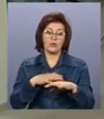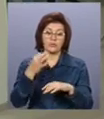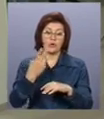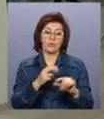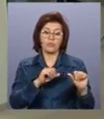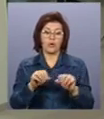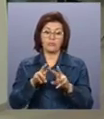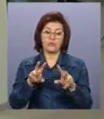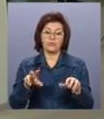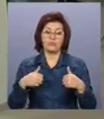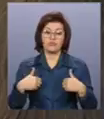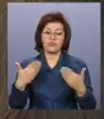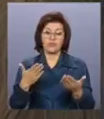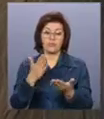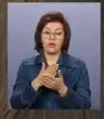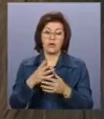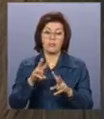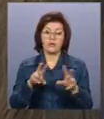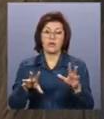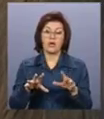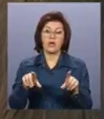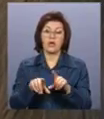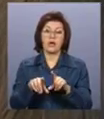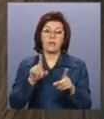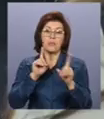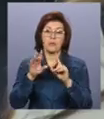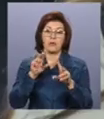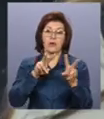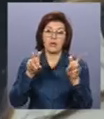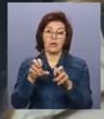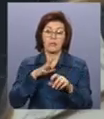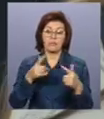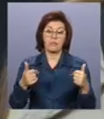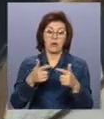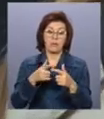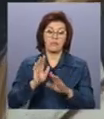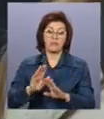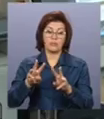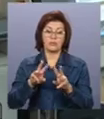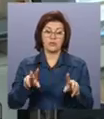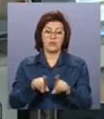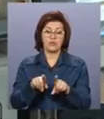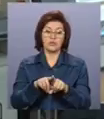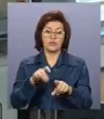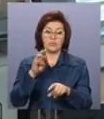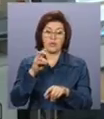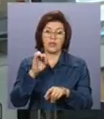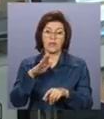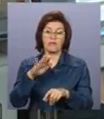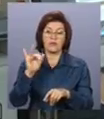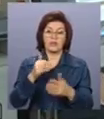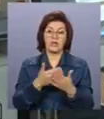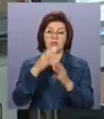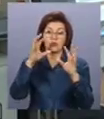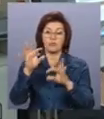қорғау министрлігі ұсынып отыр. Мәжіліс қабырғасында өткен жиында аталмыш ведомствоның вице-министрі Біржан Нұрымбетов жаңа